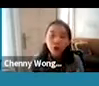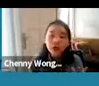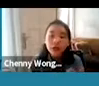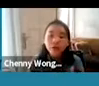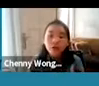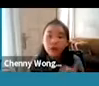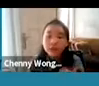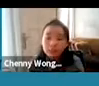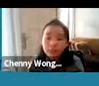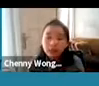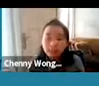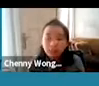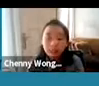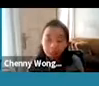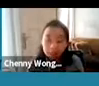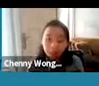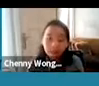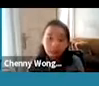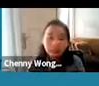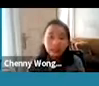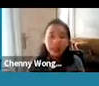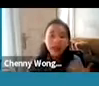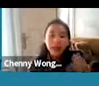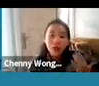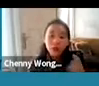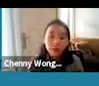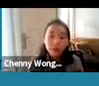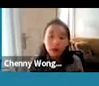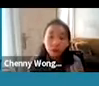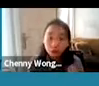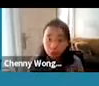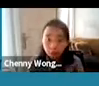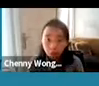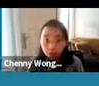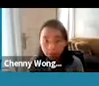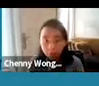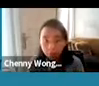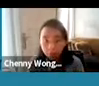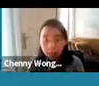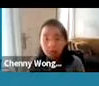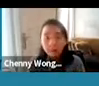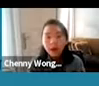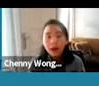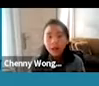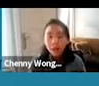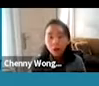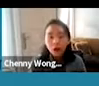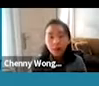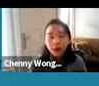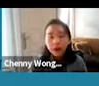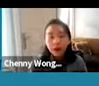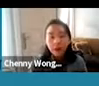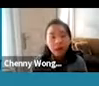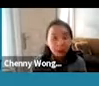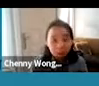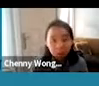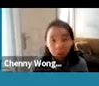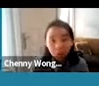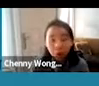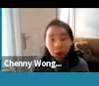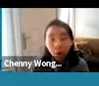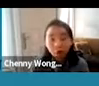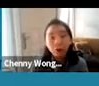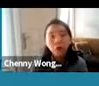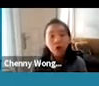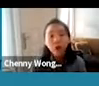manufaktur maupun dari informasi yang diberikan yang telah sejalan dengan konsep keberlanjutan lingkungan itu sendiri maka dari itu baik dalam nanti